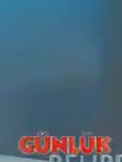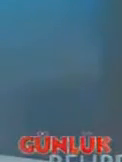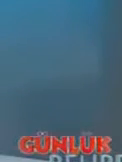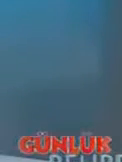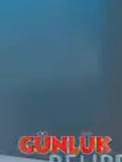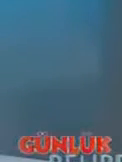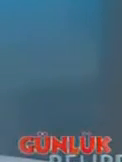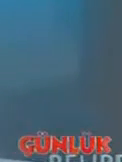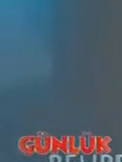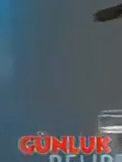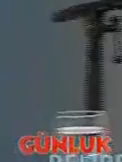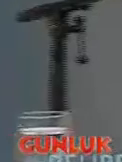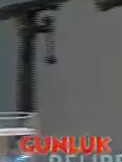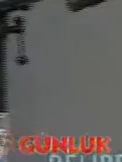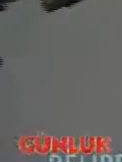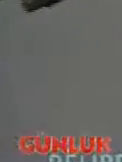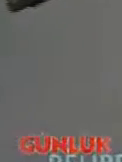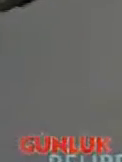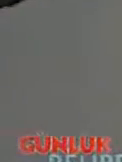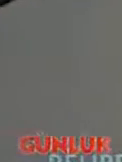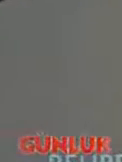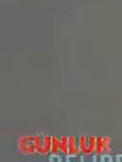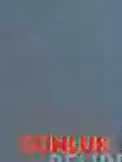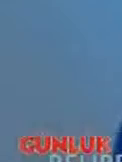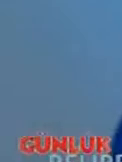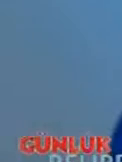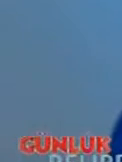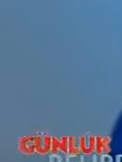Ağzınıza sağlık, bağlamanıza sağlık. Denir mi öyle?